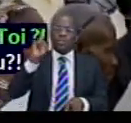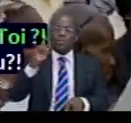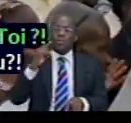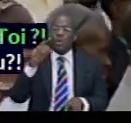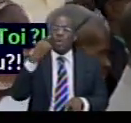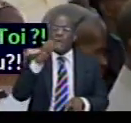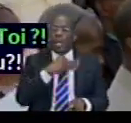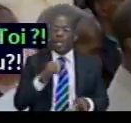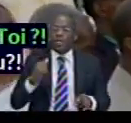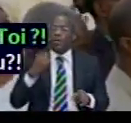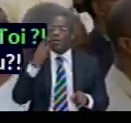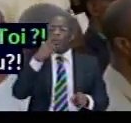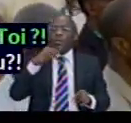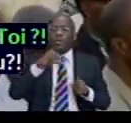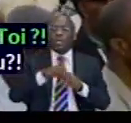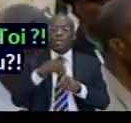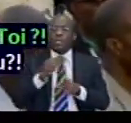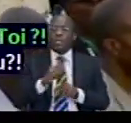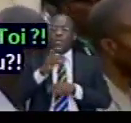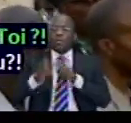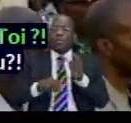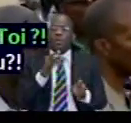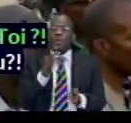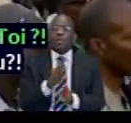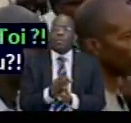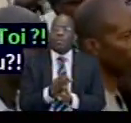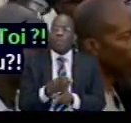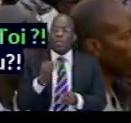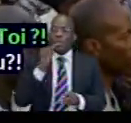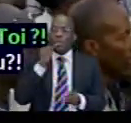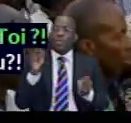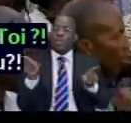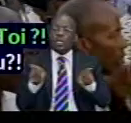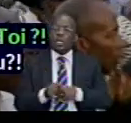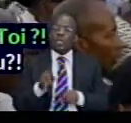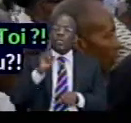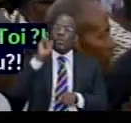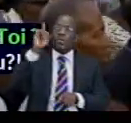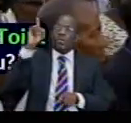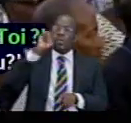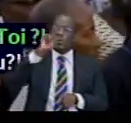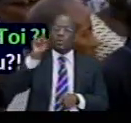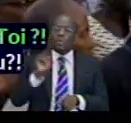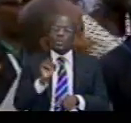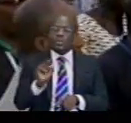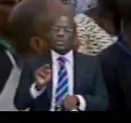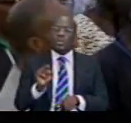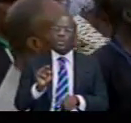dans l'univers est semblable à toi?